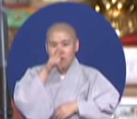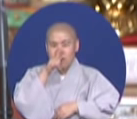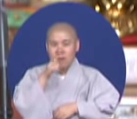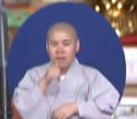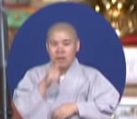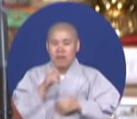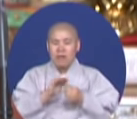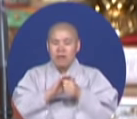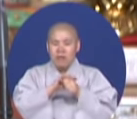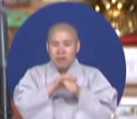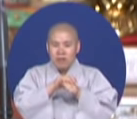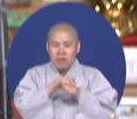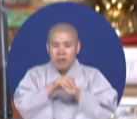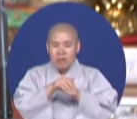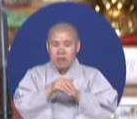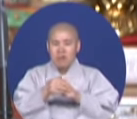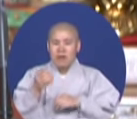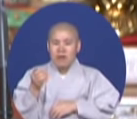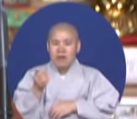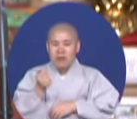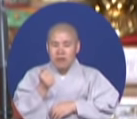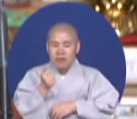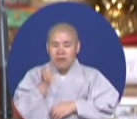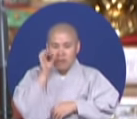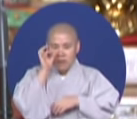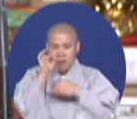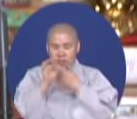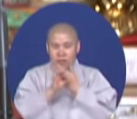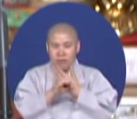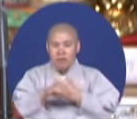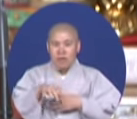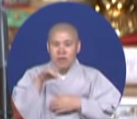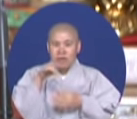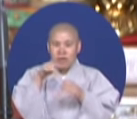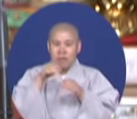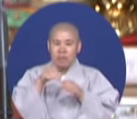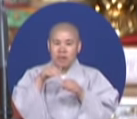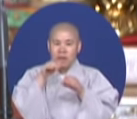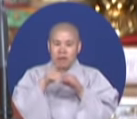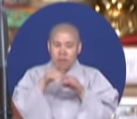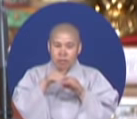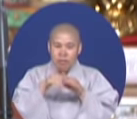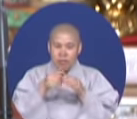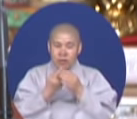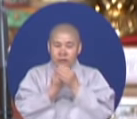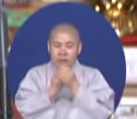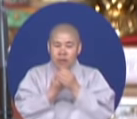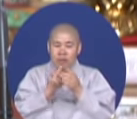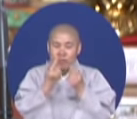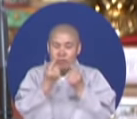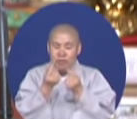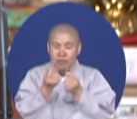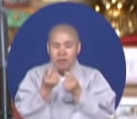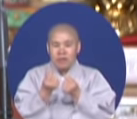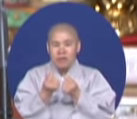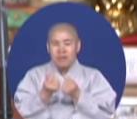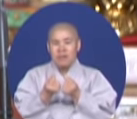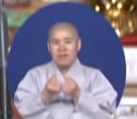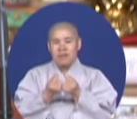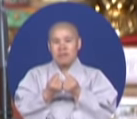그래서 그 열매를 딱 가지고 보면 처음에 심었던 씨앗하고 똑같아요.